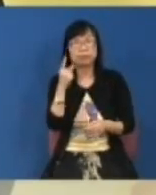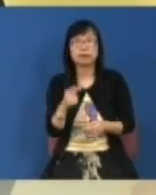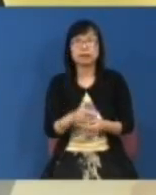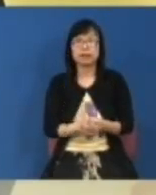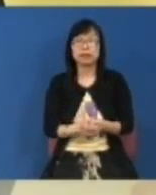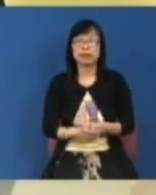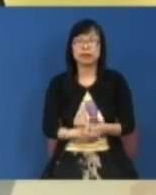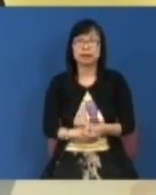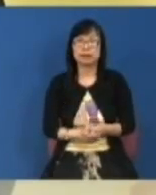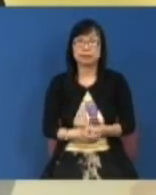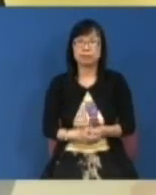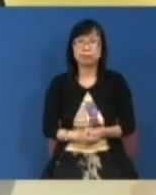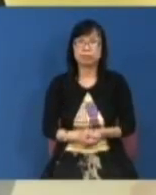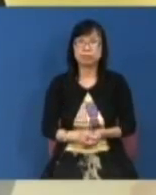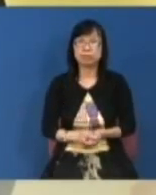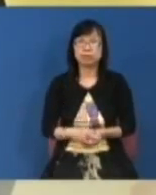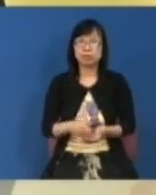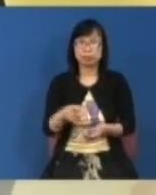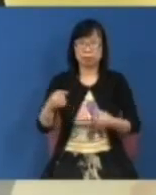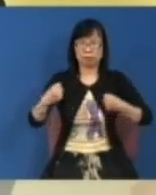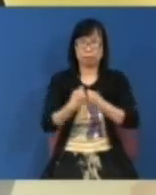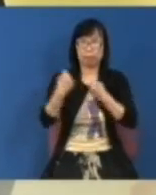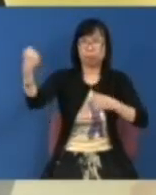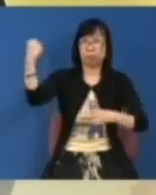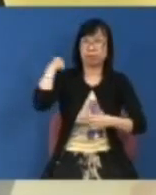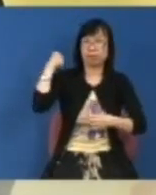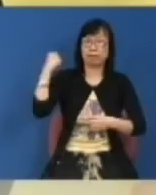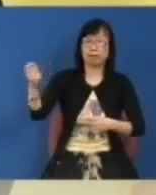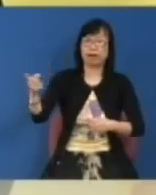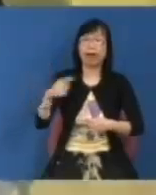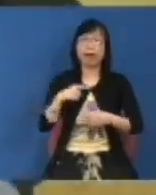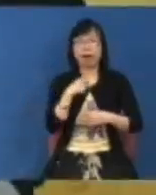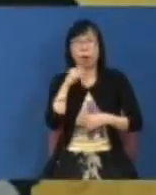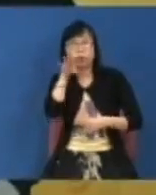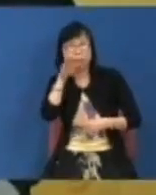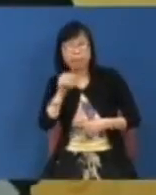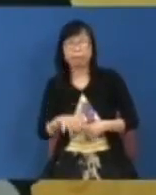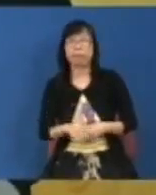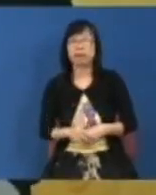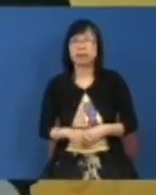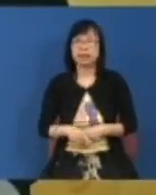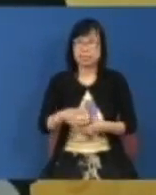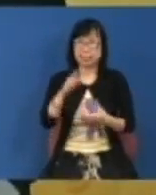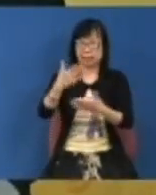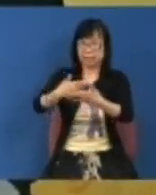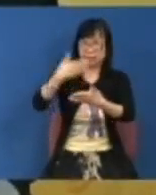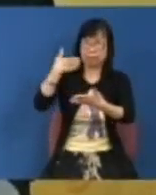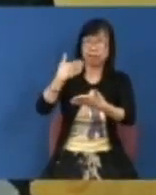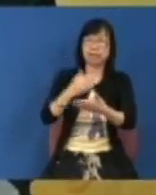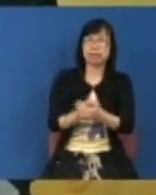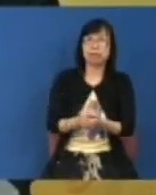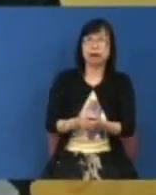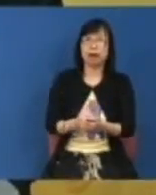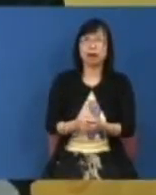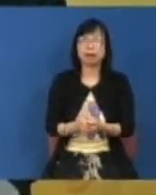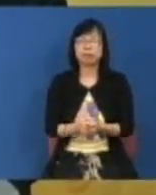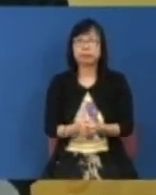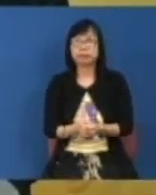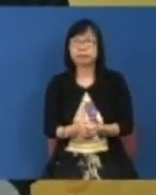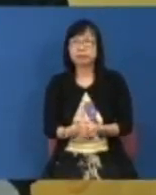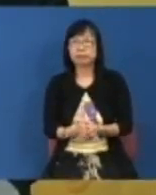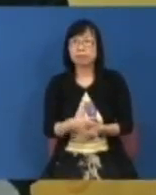產生的一些所謂暴力的行為。 我有個問題啦，我舉手想問就係、是，譬如早陣子有所謂盲搶鹽事件，甚至啲